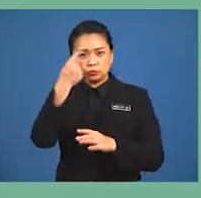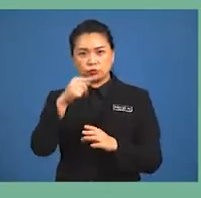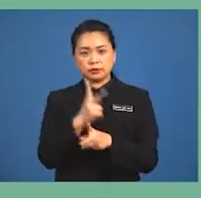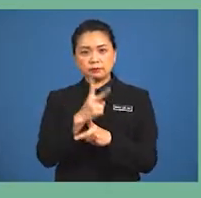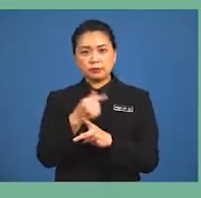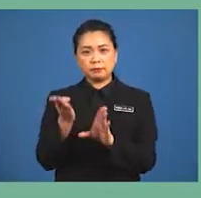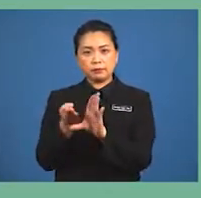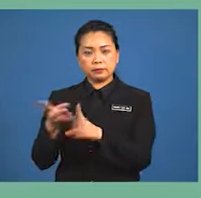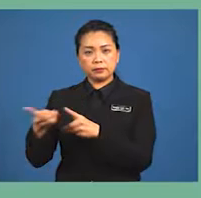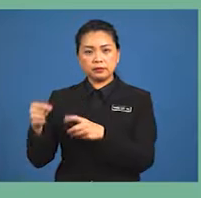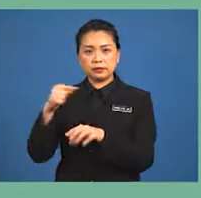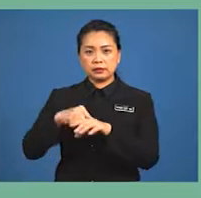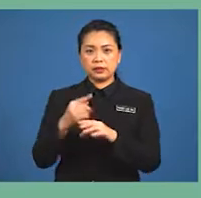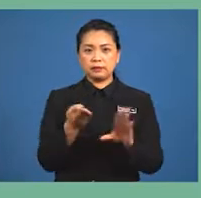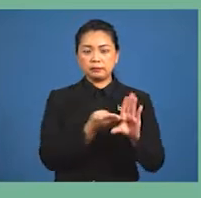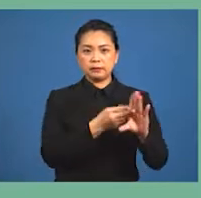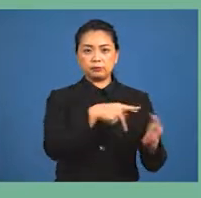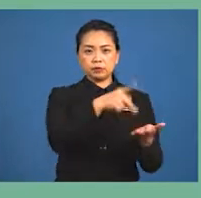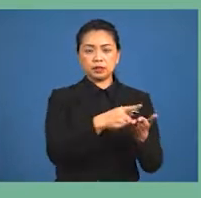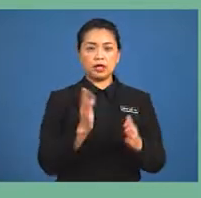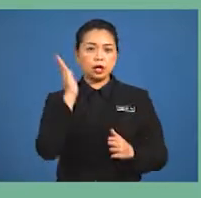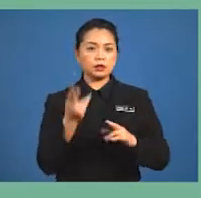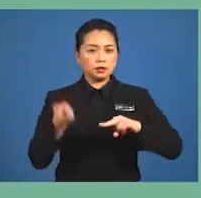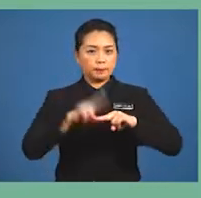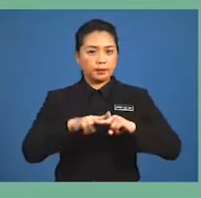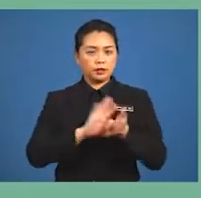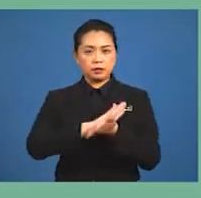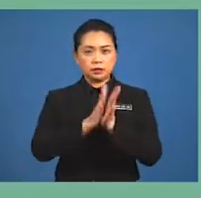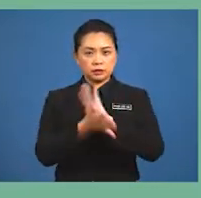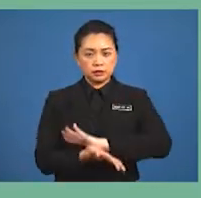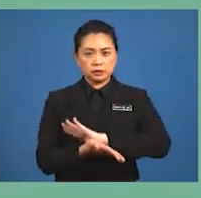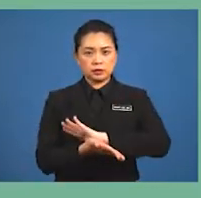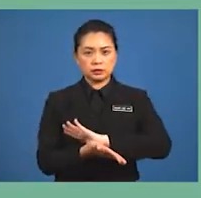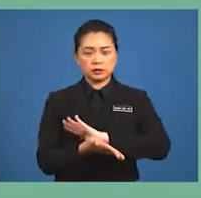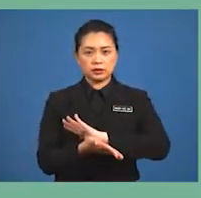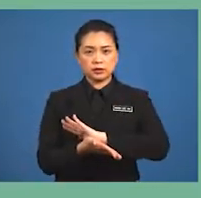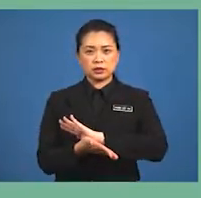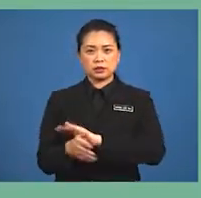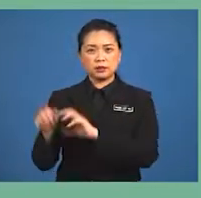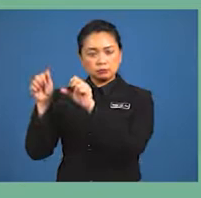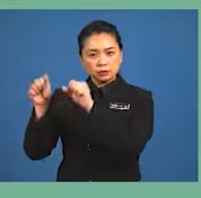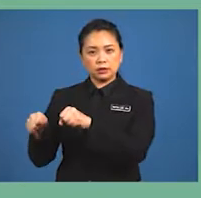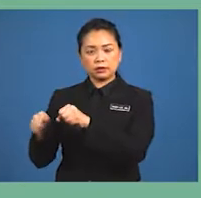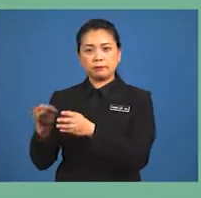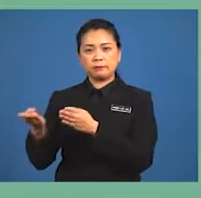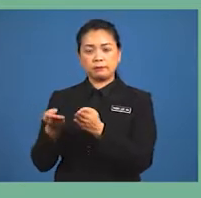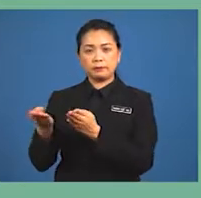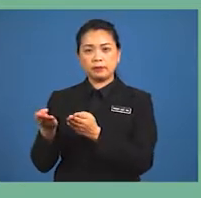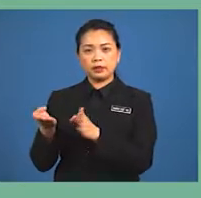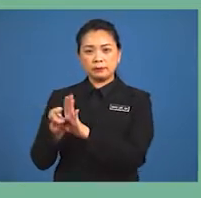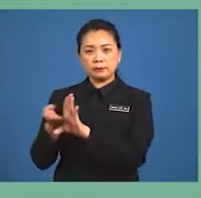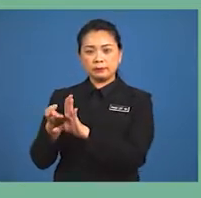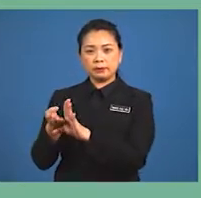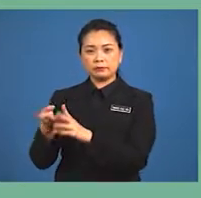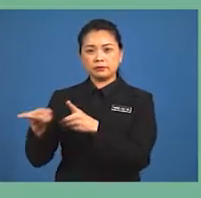di bank pusat akan bertambah. Oleh itu, keupayaan bank perdagangan untuk memberi pinjaman